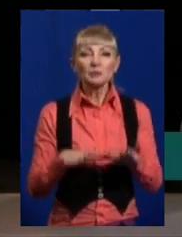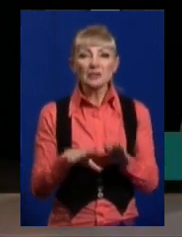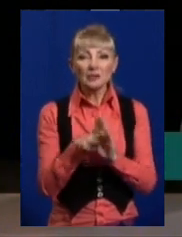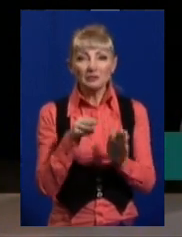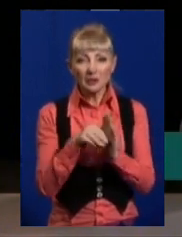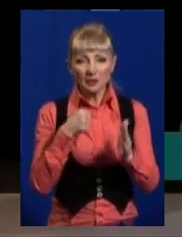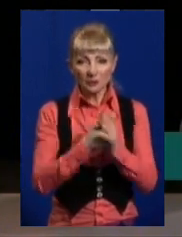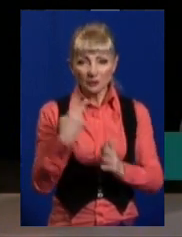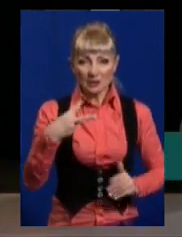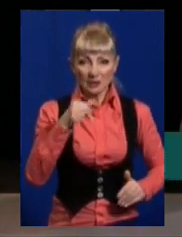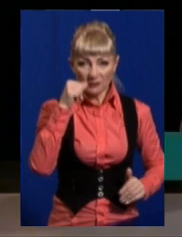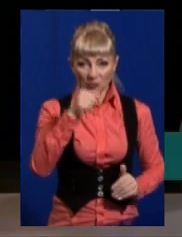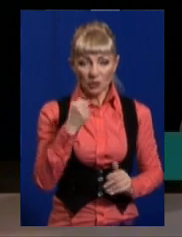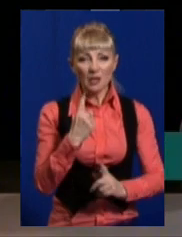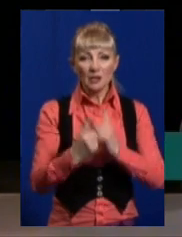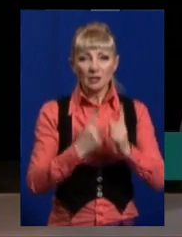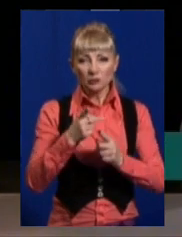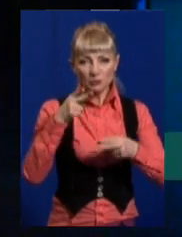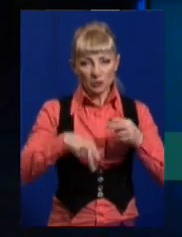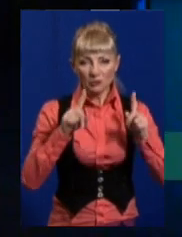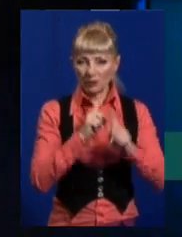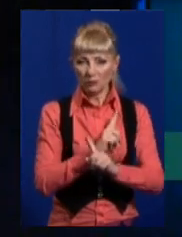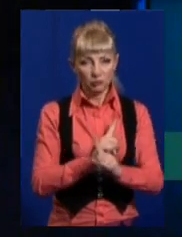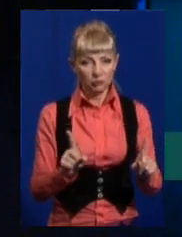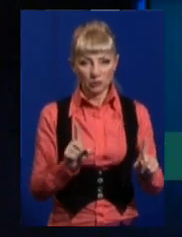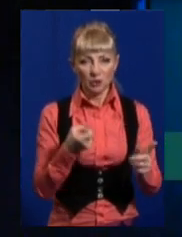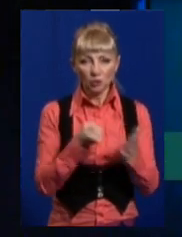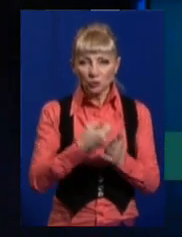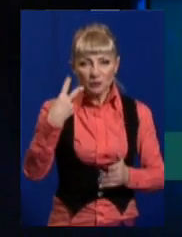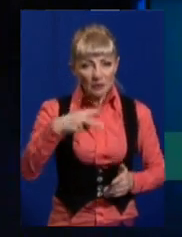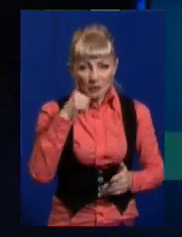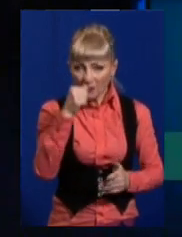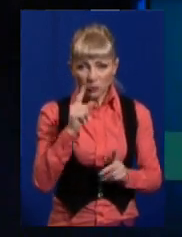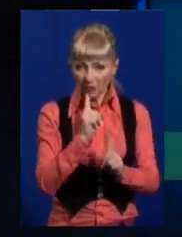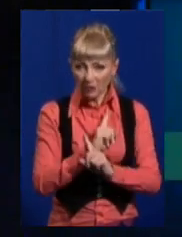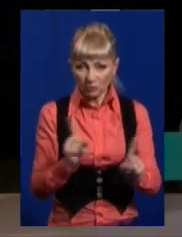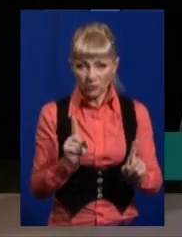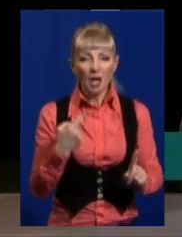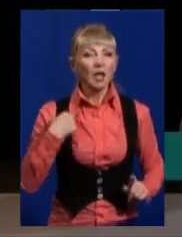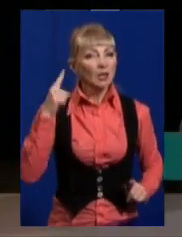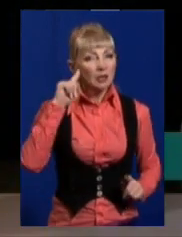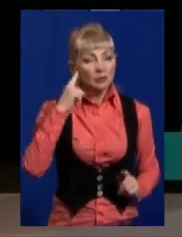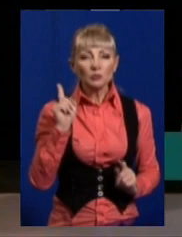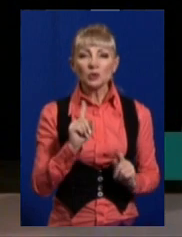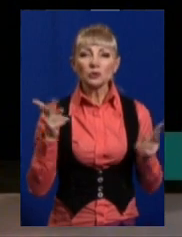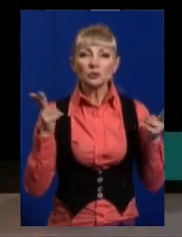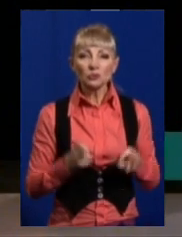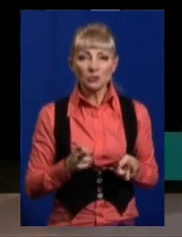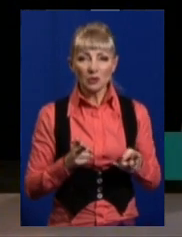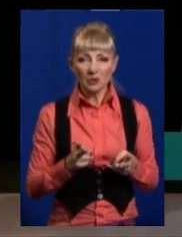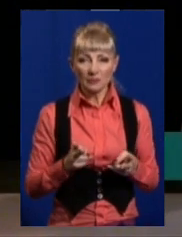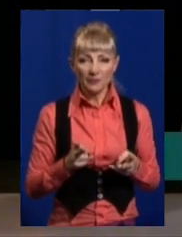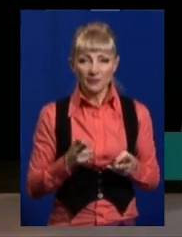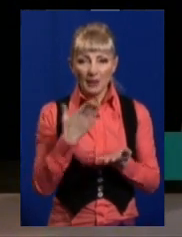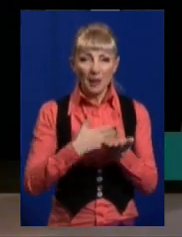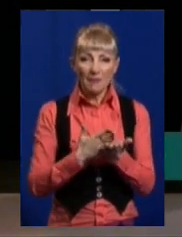до 2020 року, реформа завершена не буде. До 2020 року реформа завершена не буде? Я думаю, що потрібно